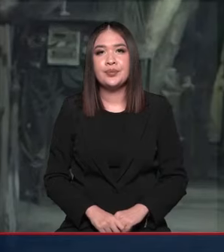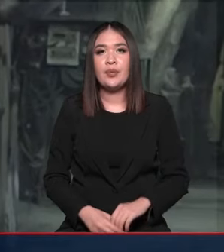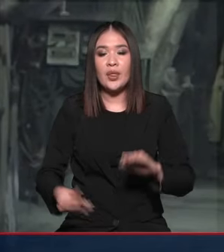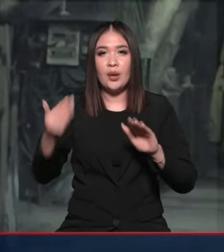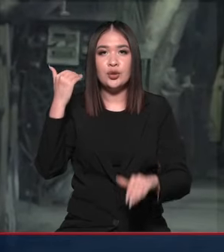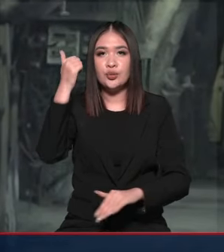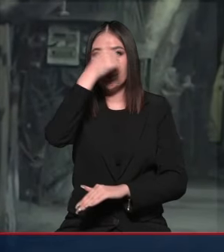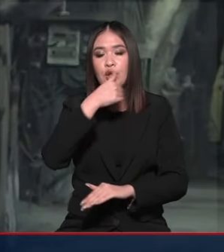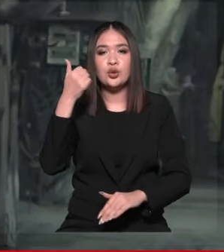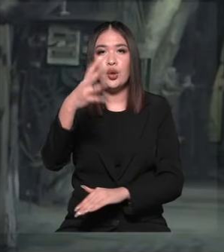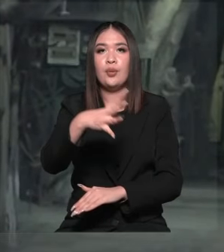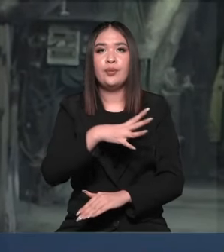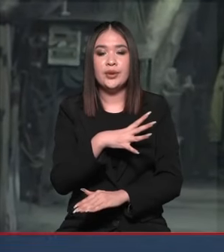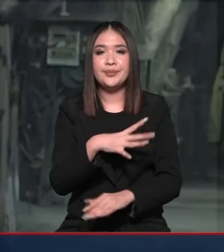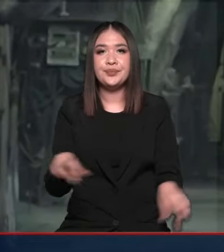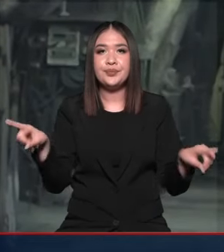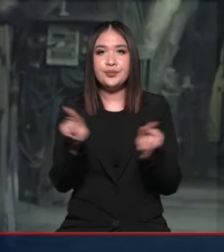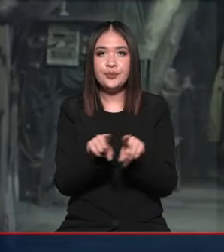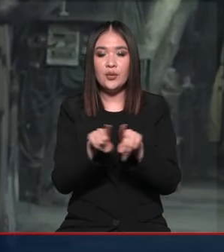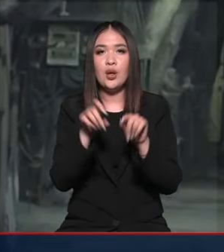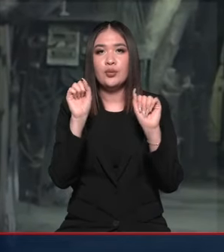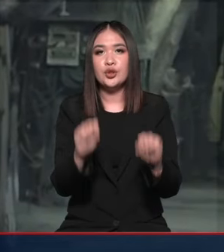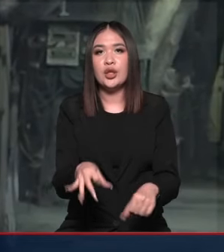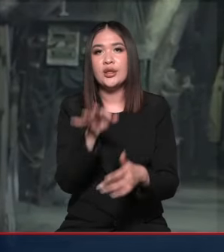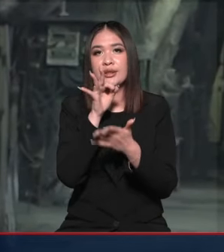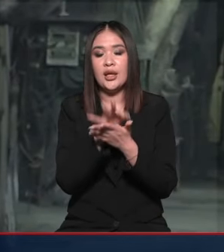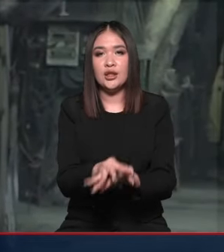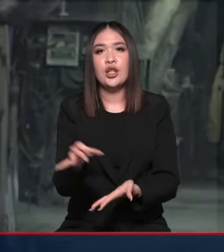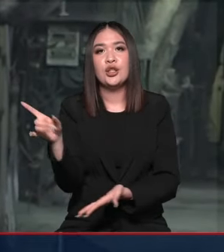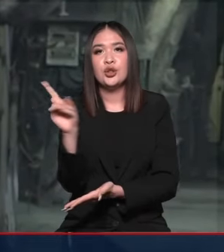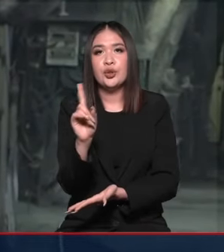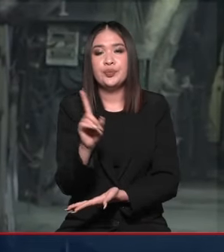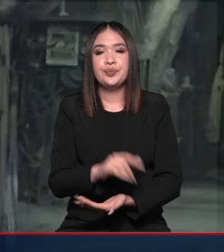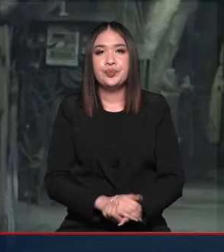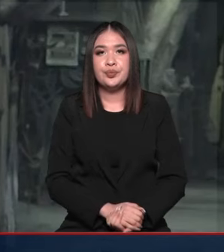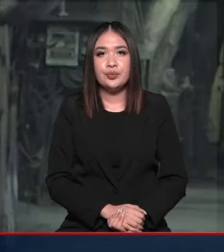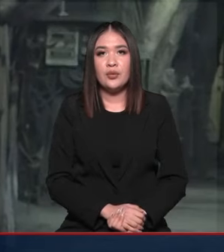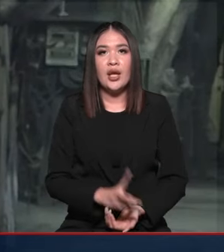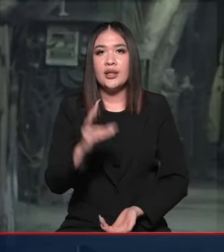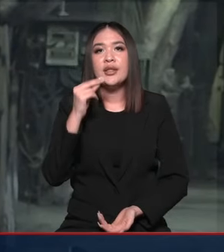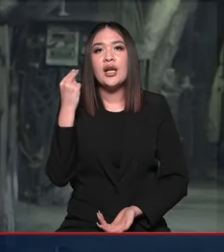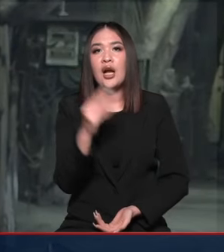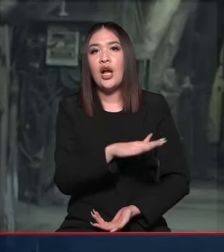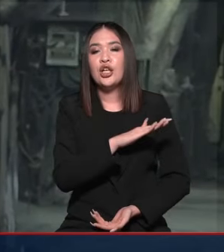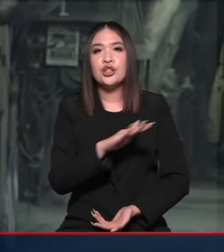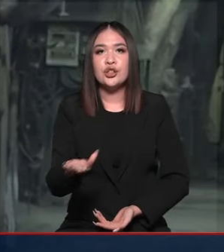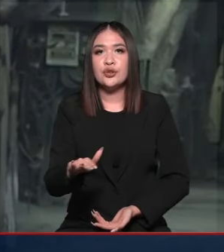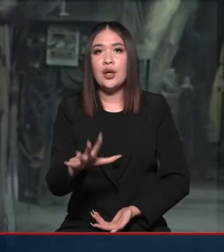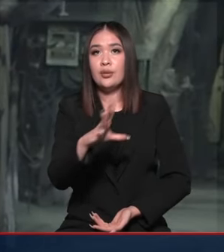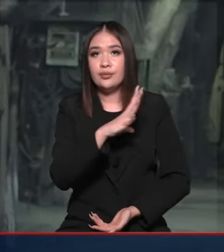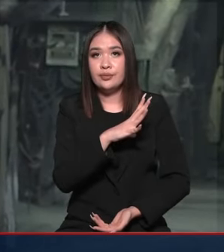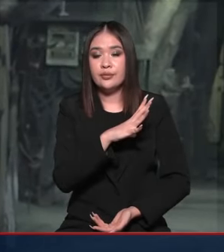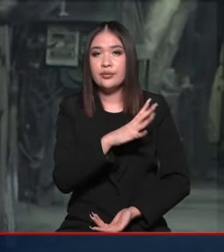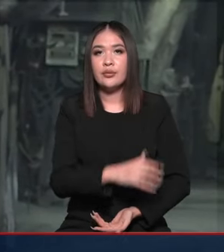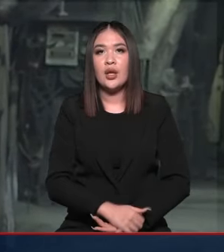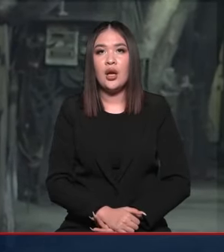была ситуация такая, она тоже, можно сказать, и частично связана с тем, что там некачественная поставка угля была. Как бы,